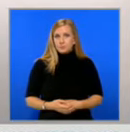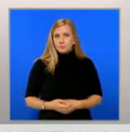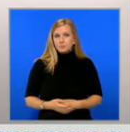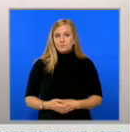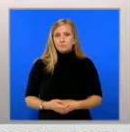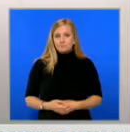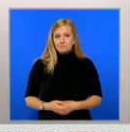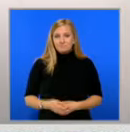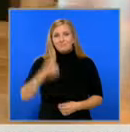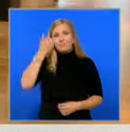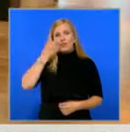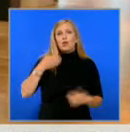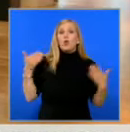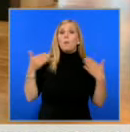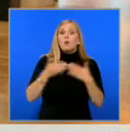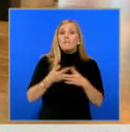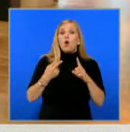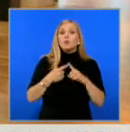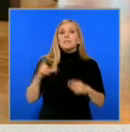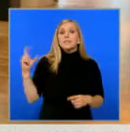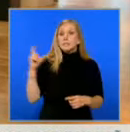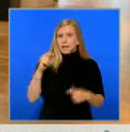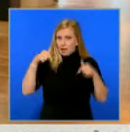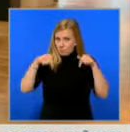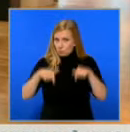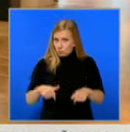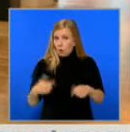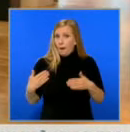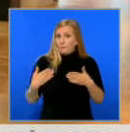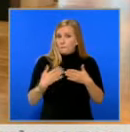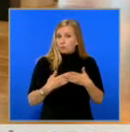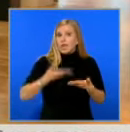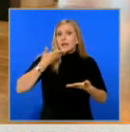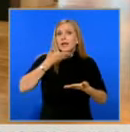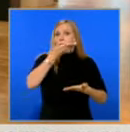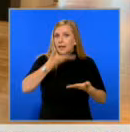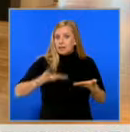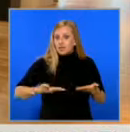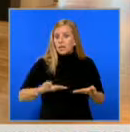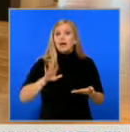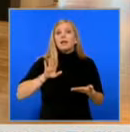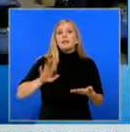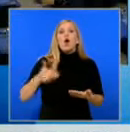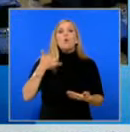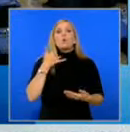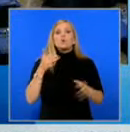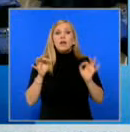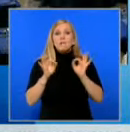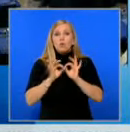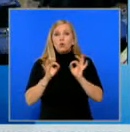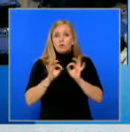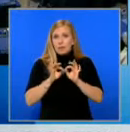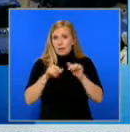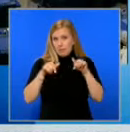вечер добър вечер от страсбург последна реч в мандата на урсула онлайн и на сегашната европе